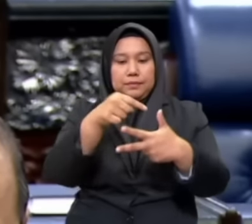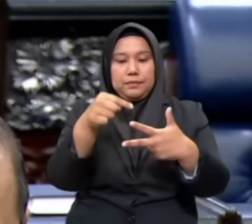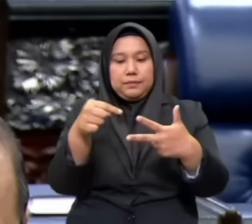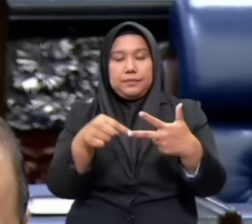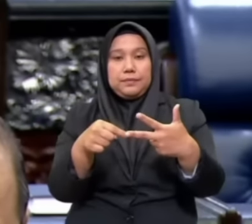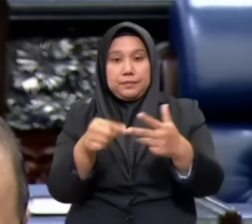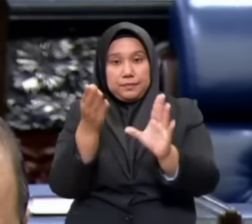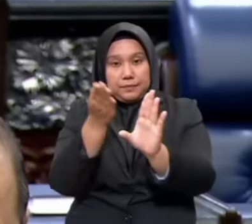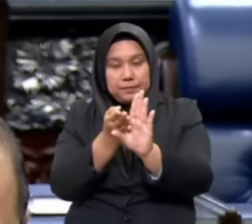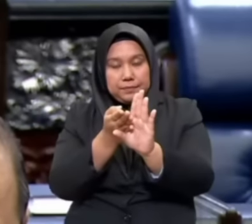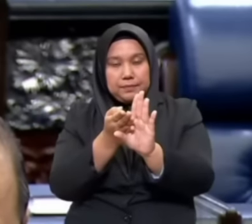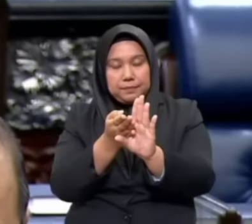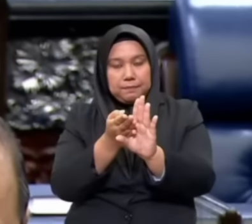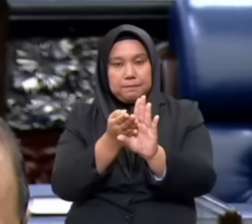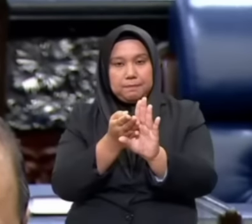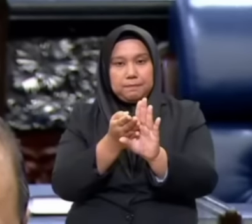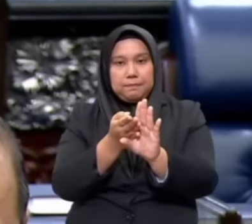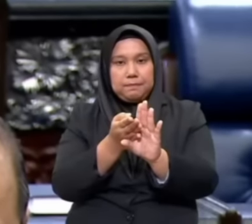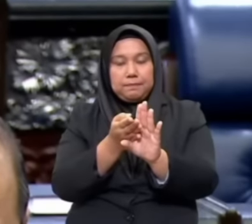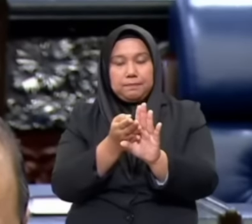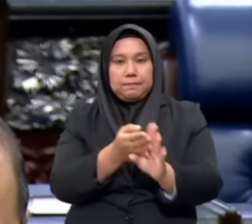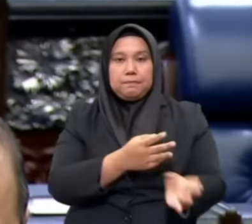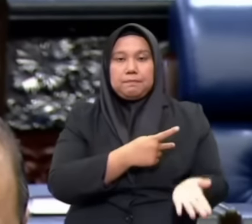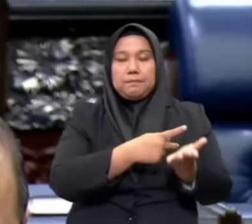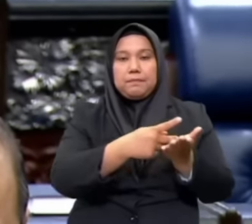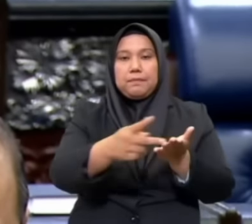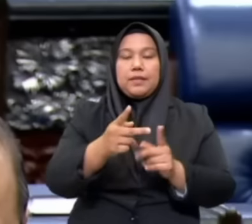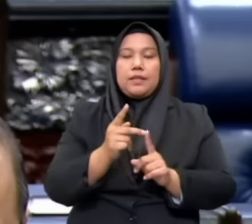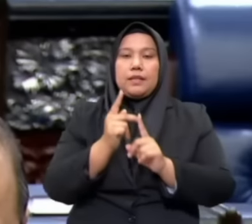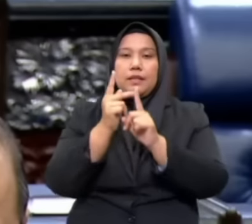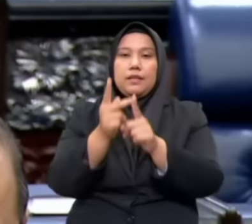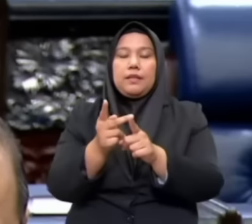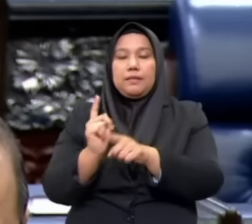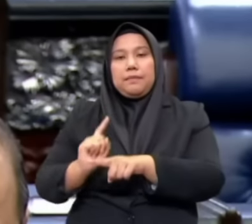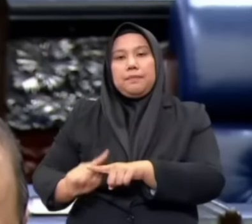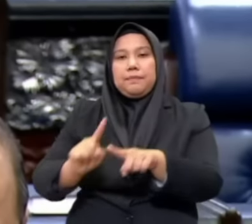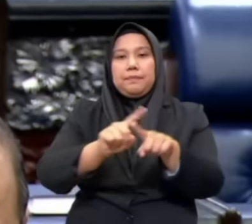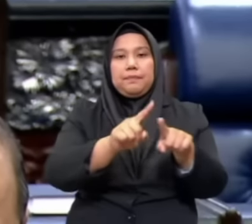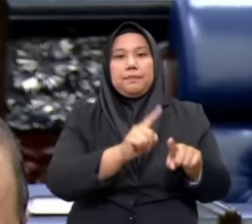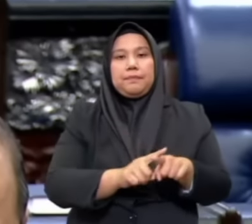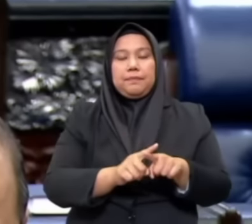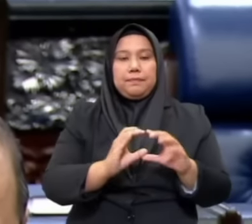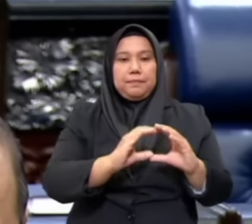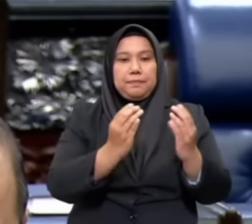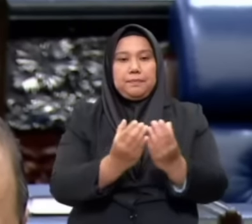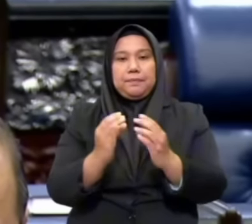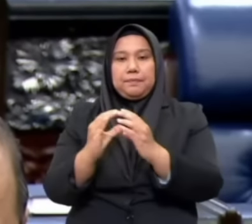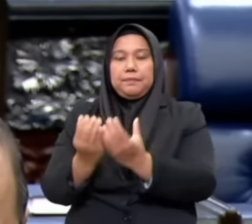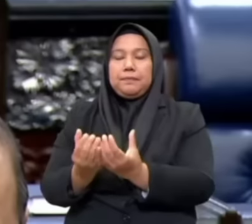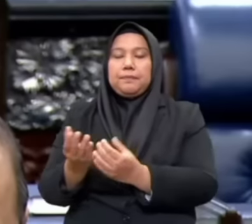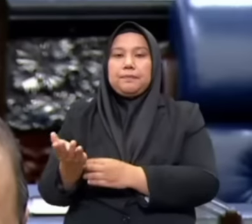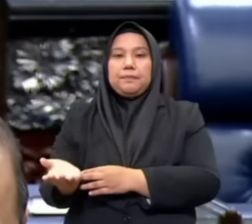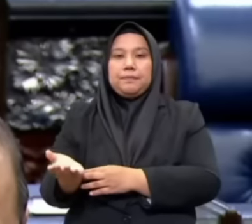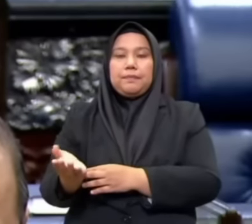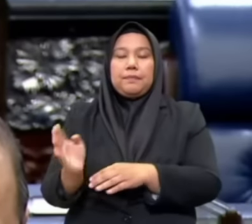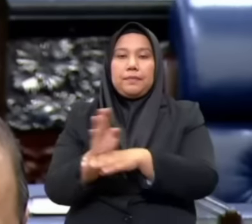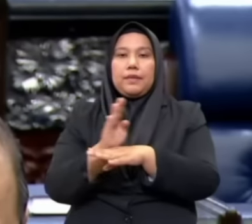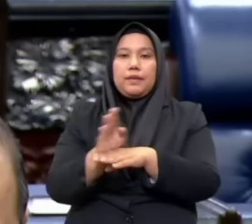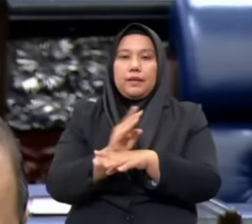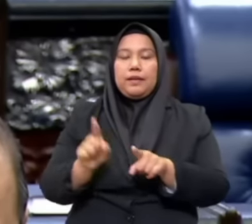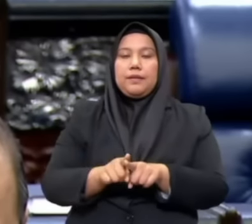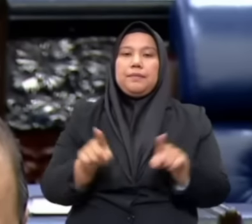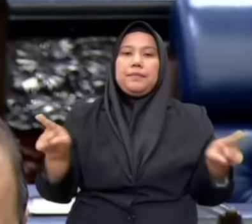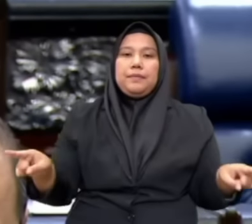berkenaan menyediakan pembiayaan khusus pelbagai kluster kepada pelbagai kluster perniagaan yang